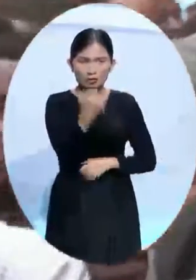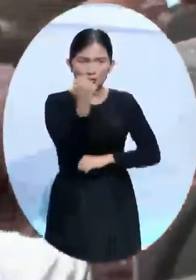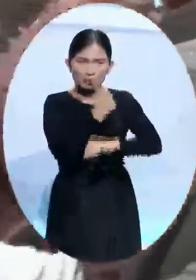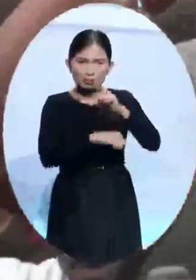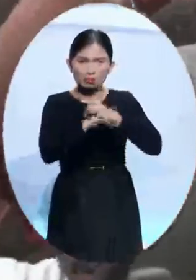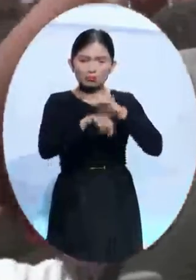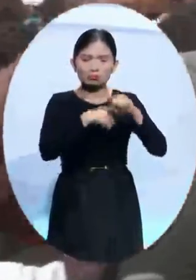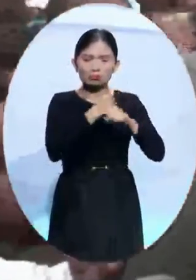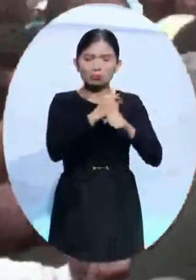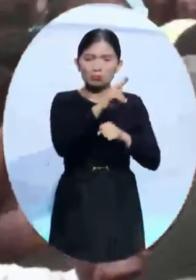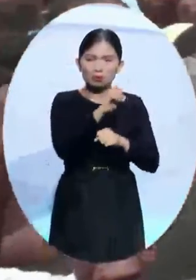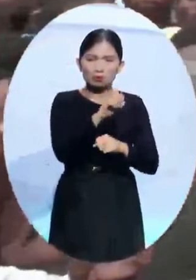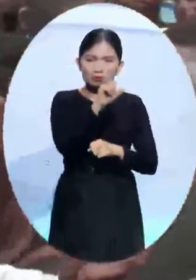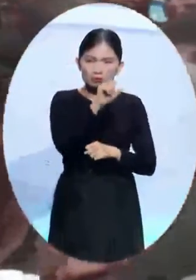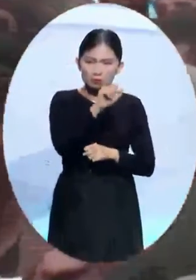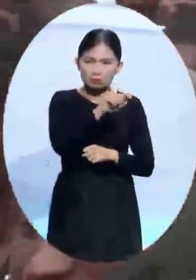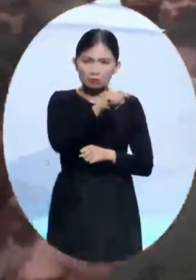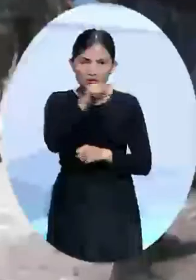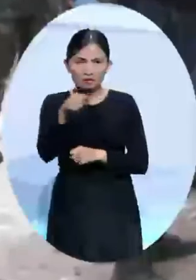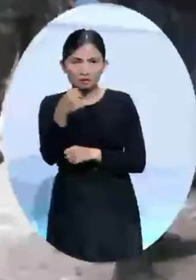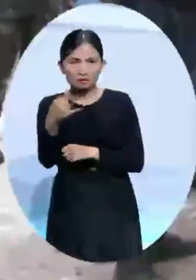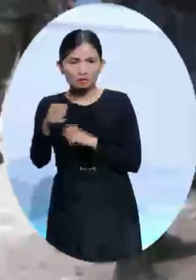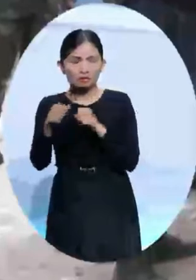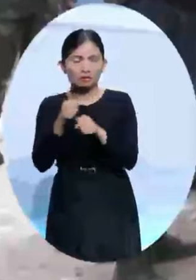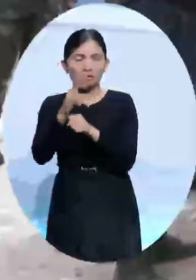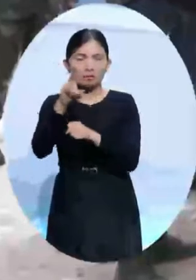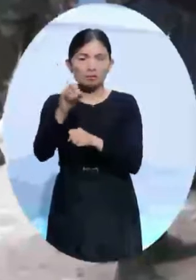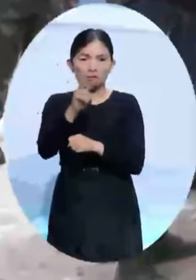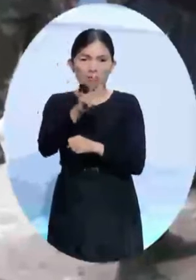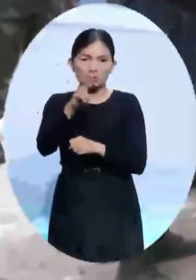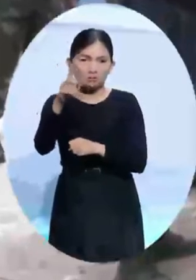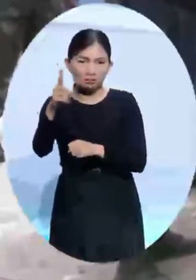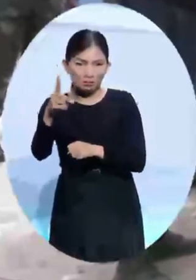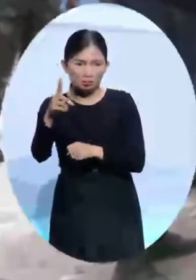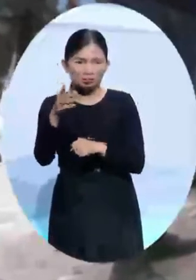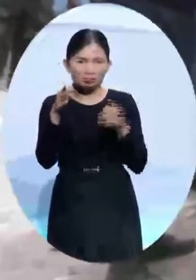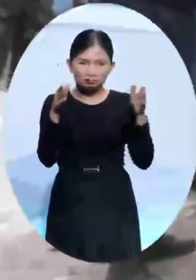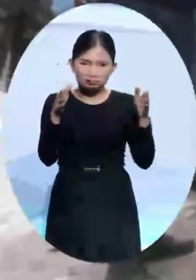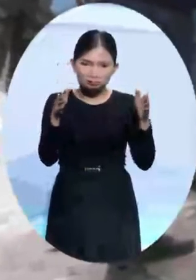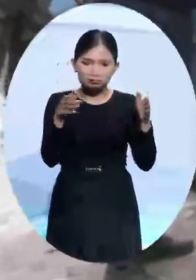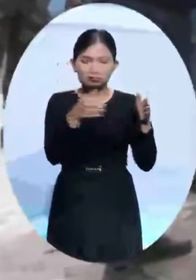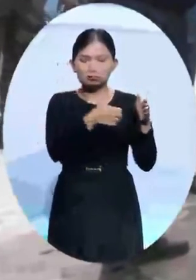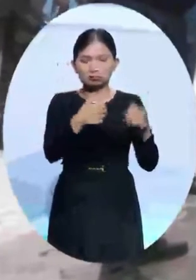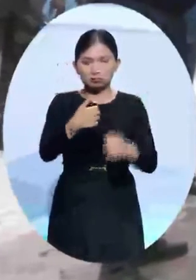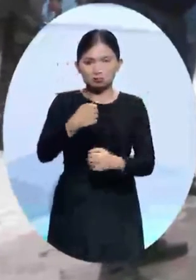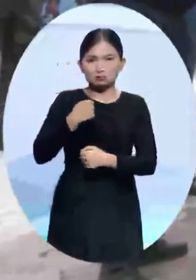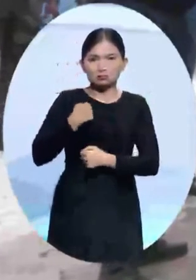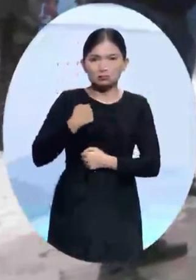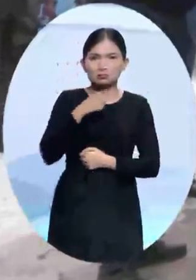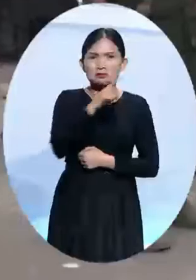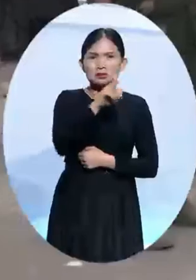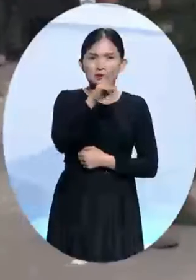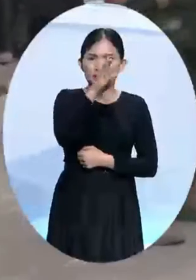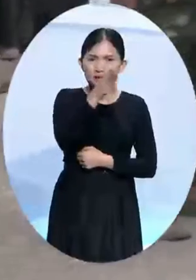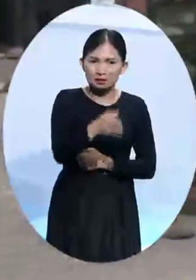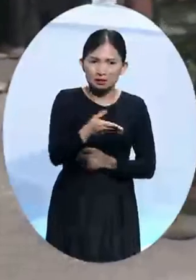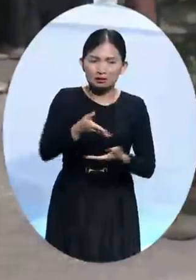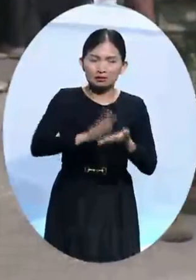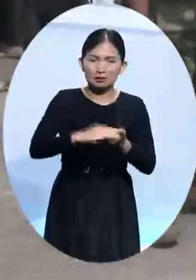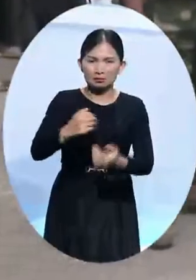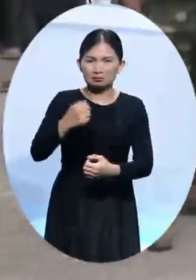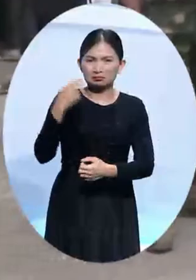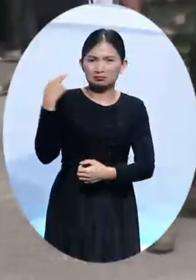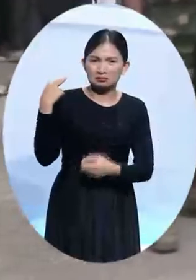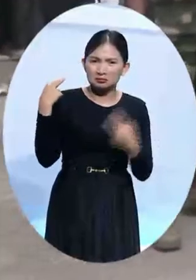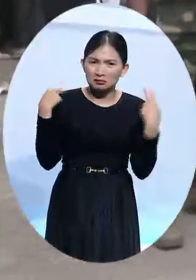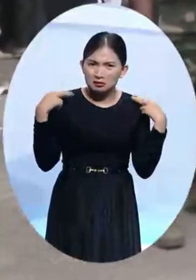năm 2010. Đến cuối năm 2021, đã có hơn 12.000 binh sĩ và 1.000 cảnh sát được điều động cho nhiệm vụ này. Dù